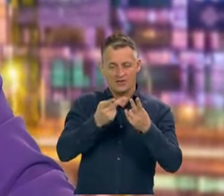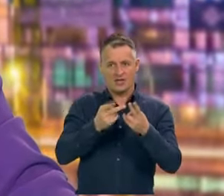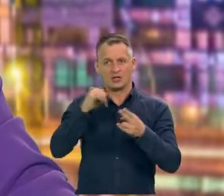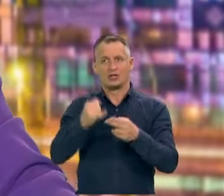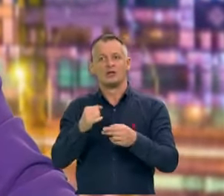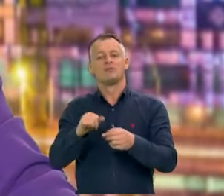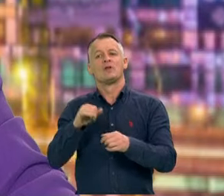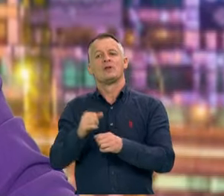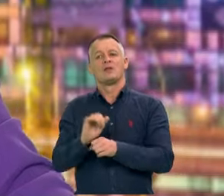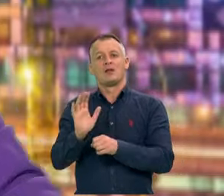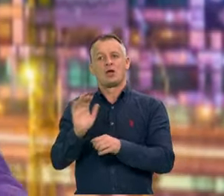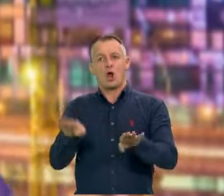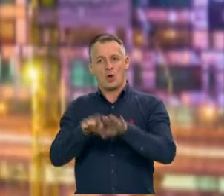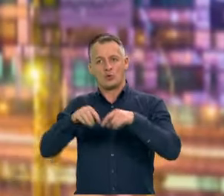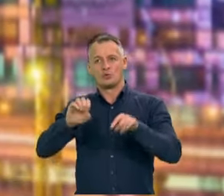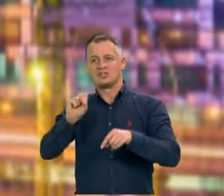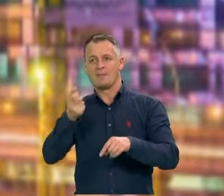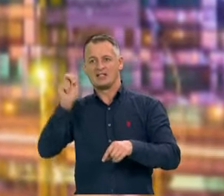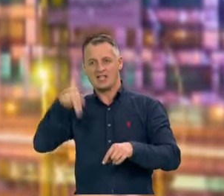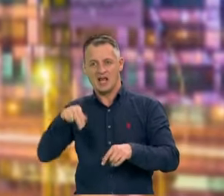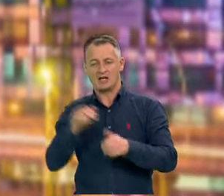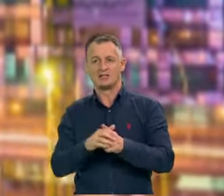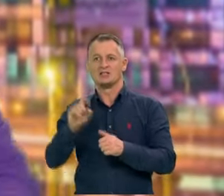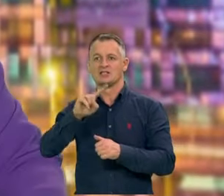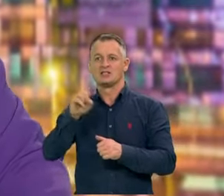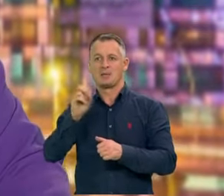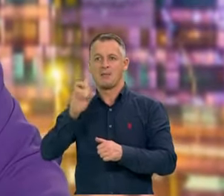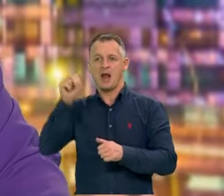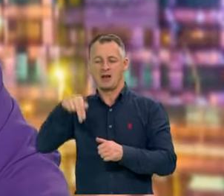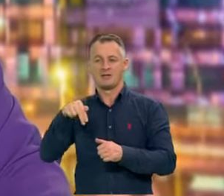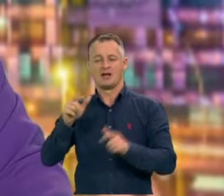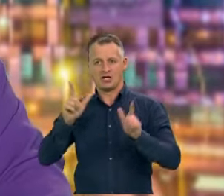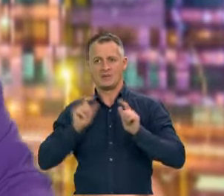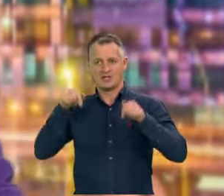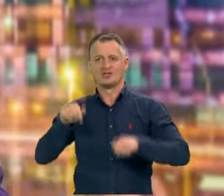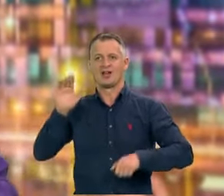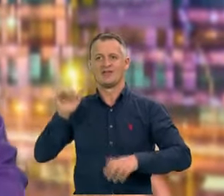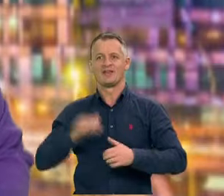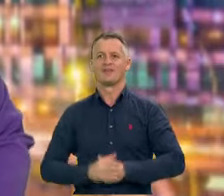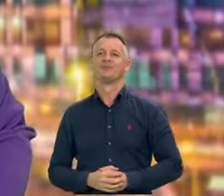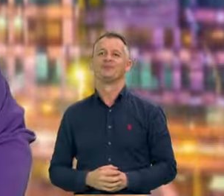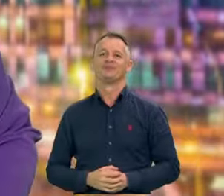realizatorul emisiunii insider politic colegul meu Sebastian zman Așadar rămâneți pe prima Vă